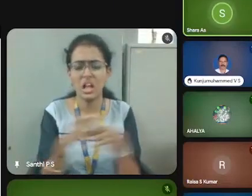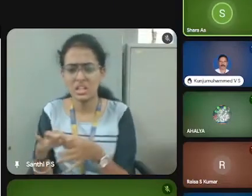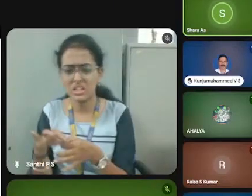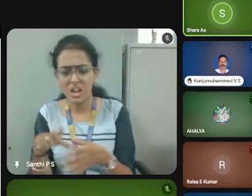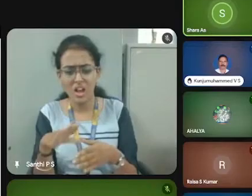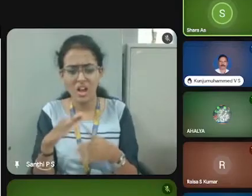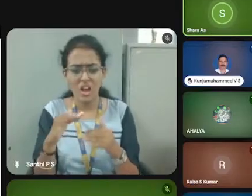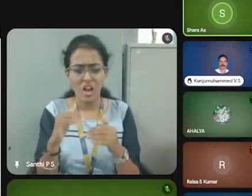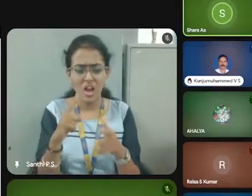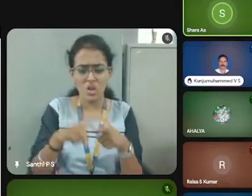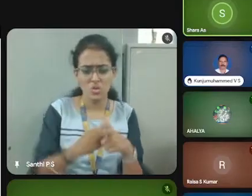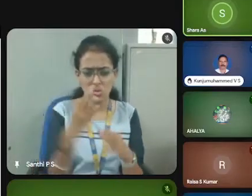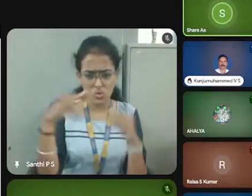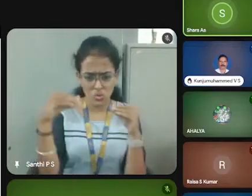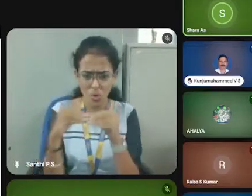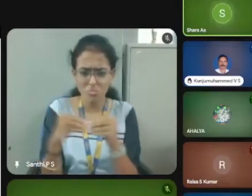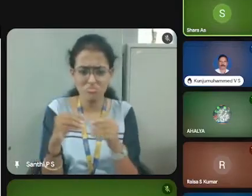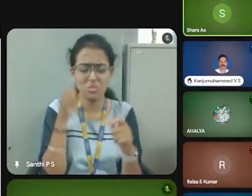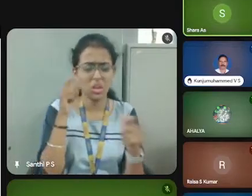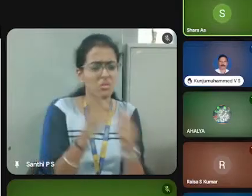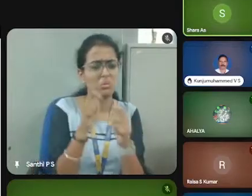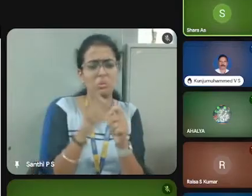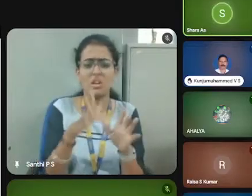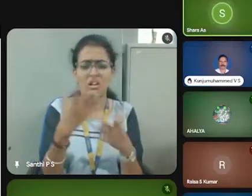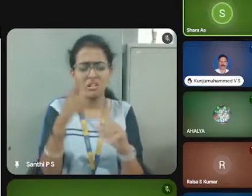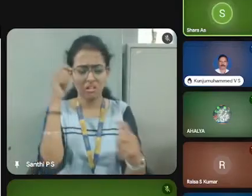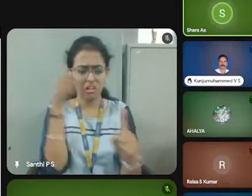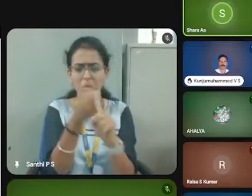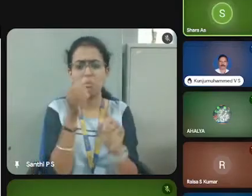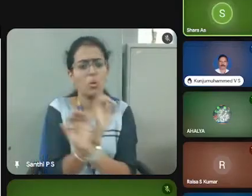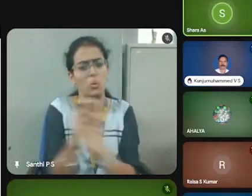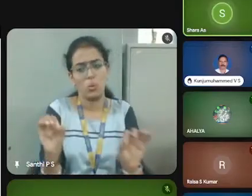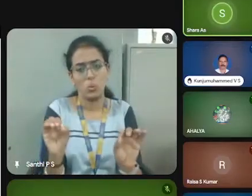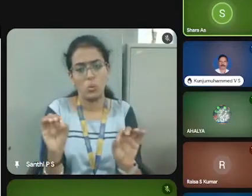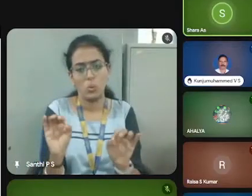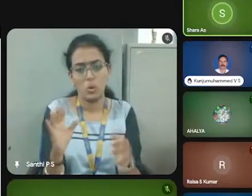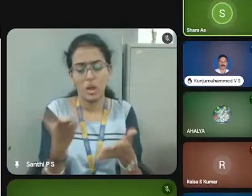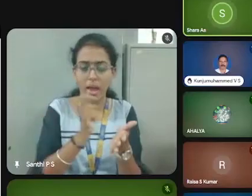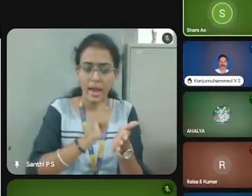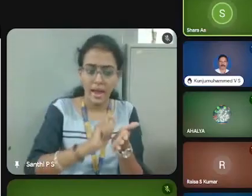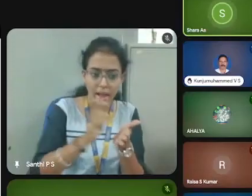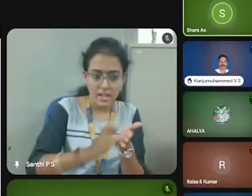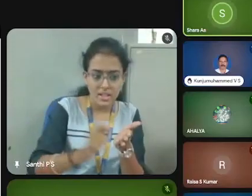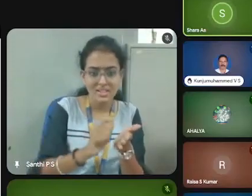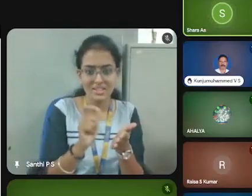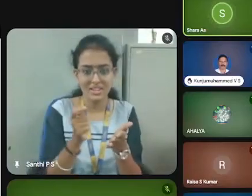എഡ്യൂക്കേഷനിലോ ജോലിയിലോ അവരെ അത് കാര്യമായി ബാധിക്കുന്നില്ല. എനിക്ക് LD കുട്ടികള്